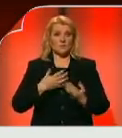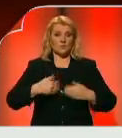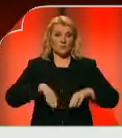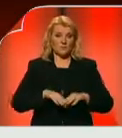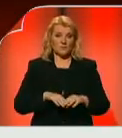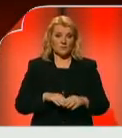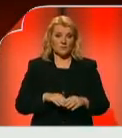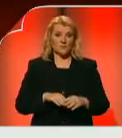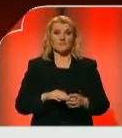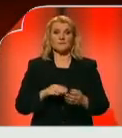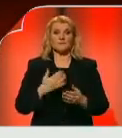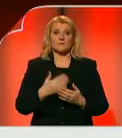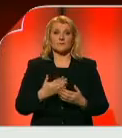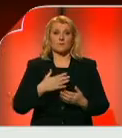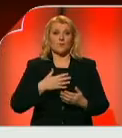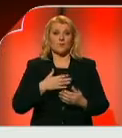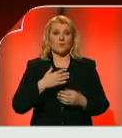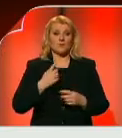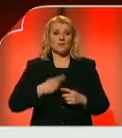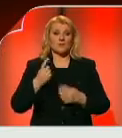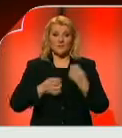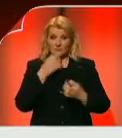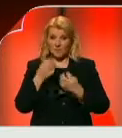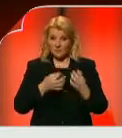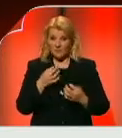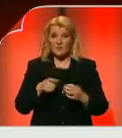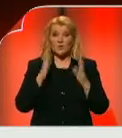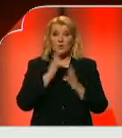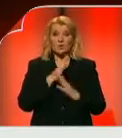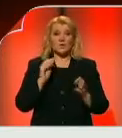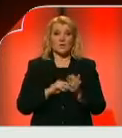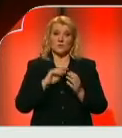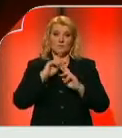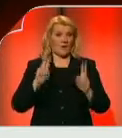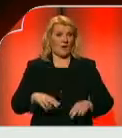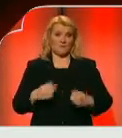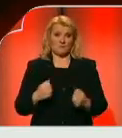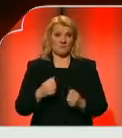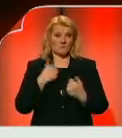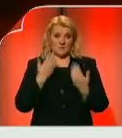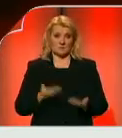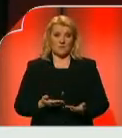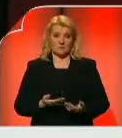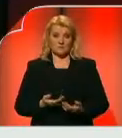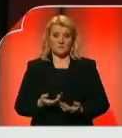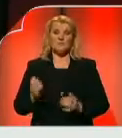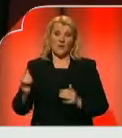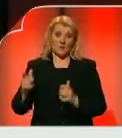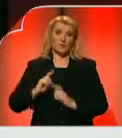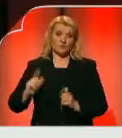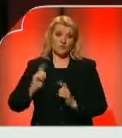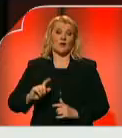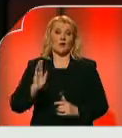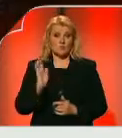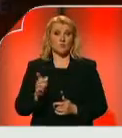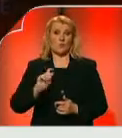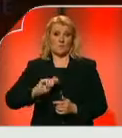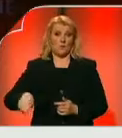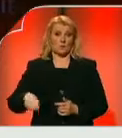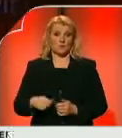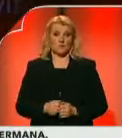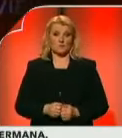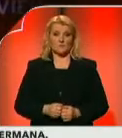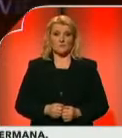já mám správné informace, tak to rozhodnutí ještě není pravomocné. Nicméně pokud... Ano, čeká se na pokutu, pokuta je na stole. Ne,